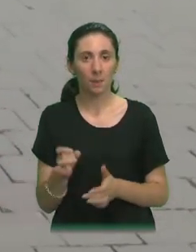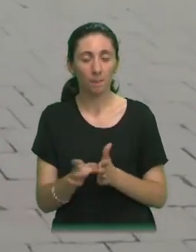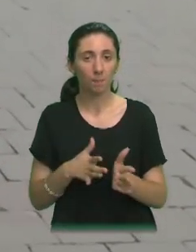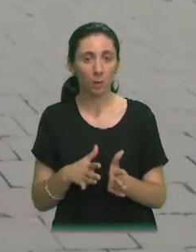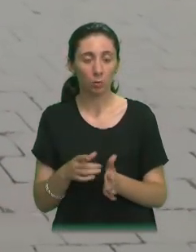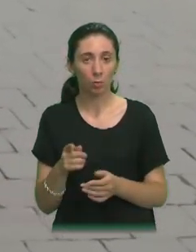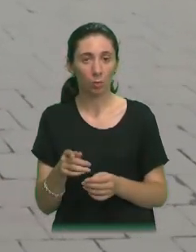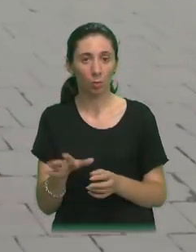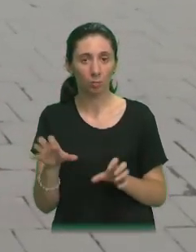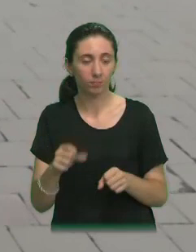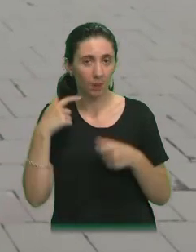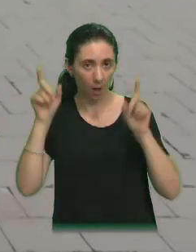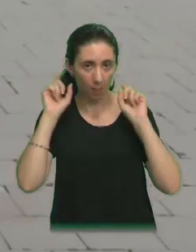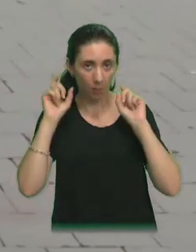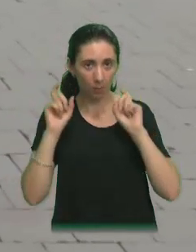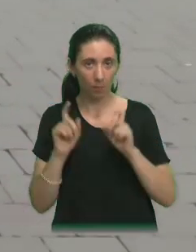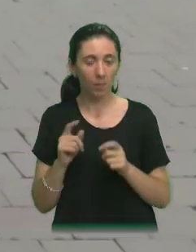dobro.